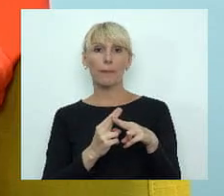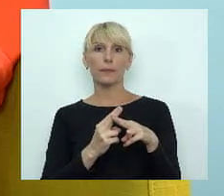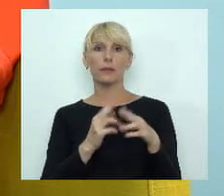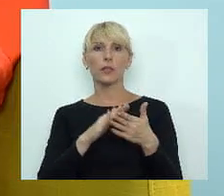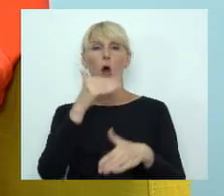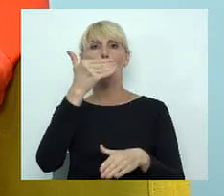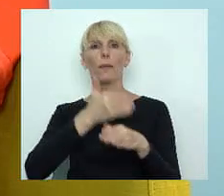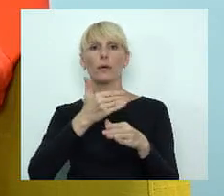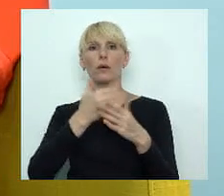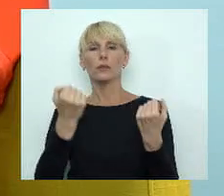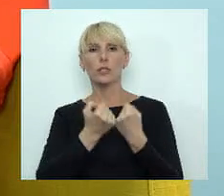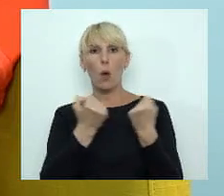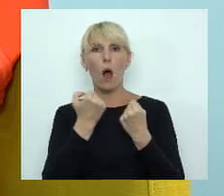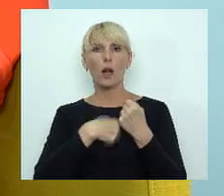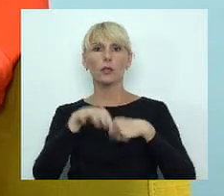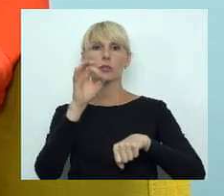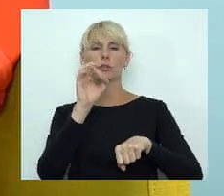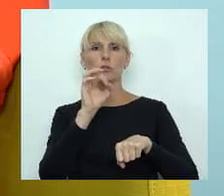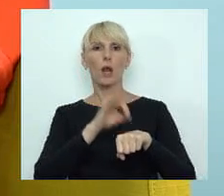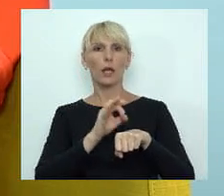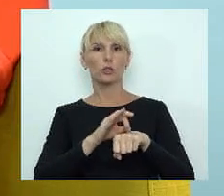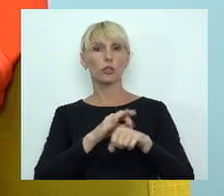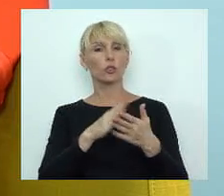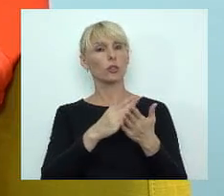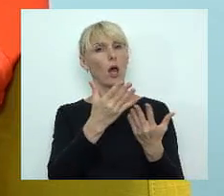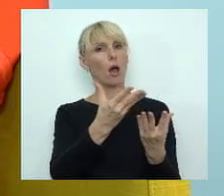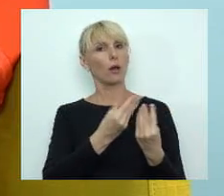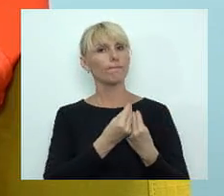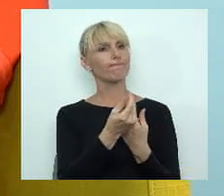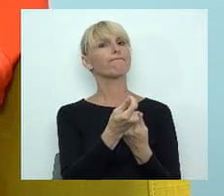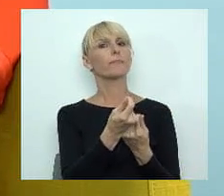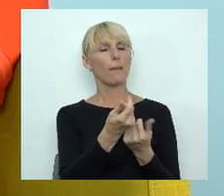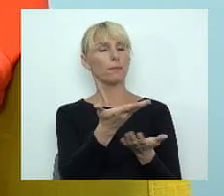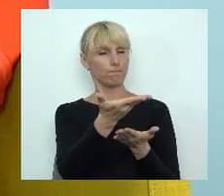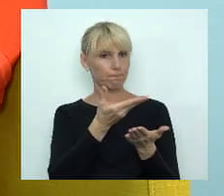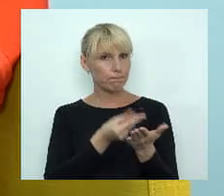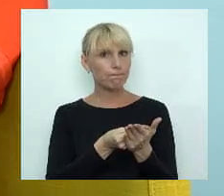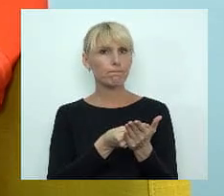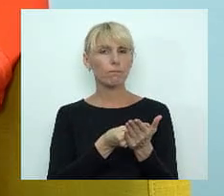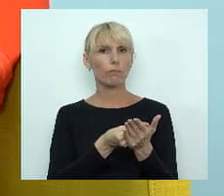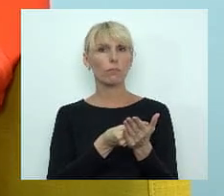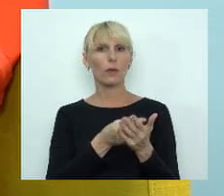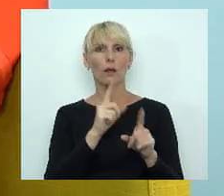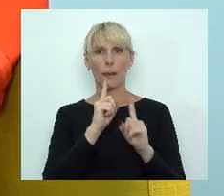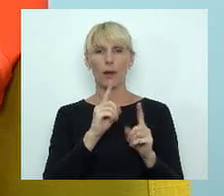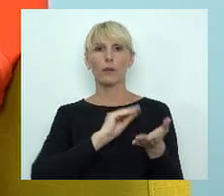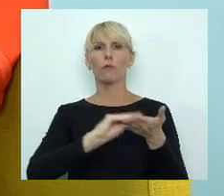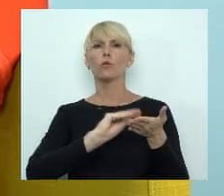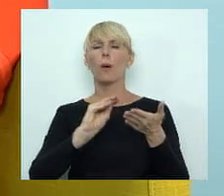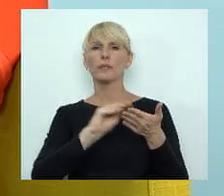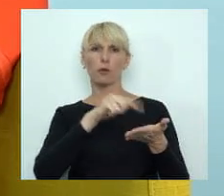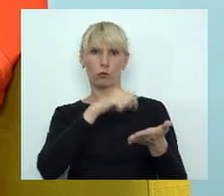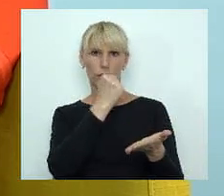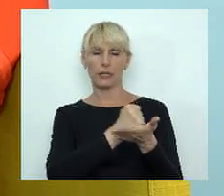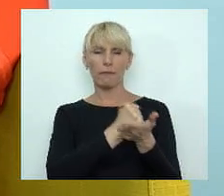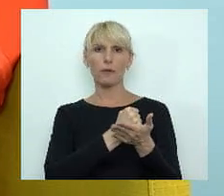podmiot prowadzący działalność leczniczą może życzyć sobie ode mnie odpowiedniej gratyfikacji za ten nośnik, ale to też niedowolnie. To jest opisane w ustawie, w związku z tym